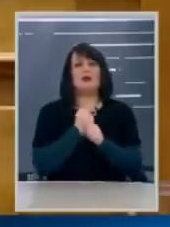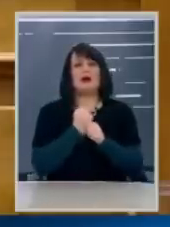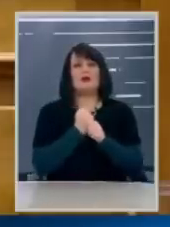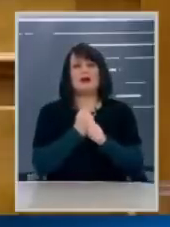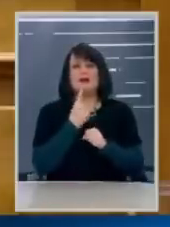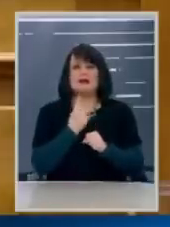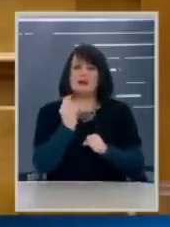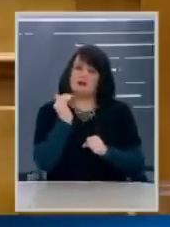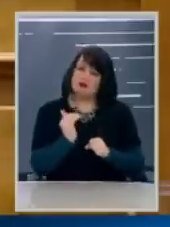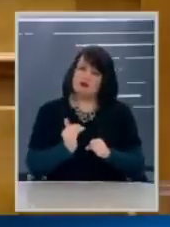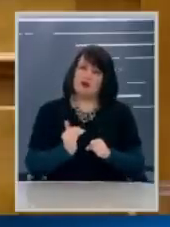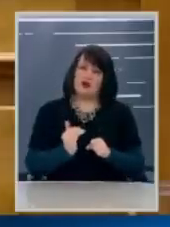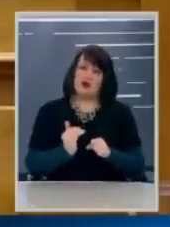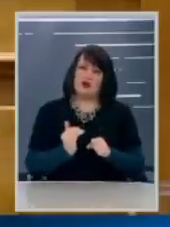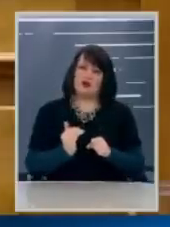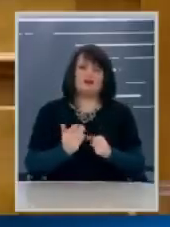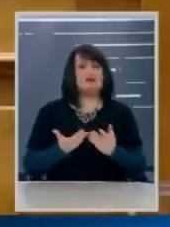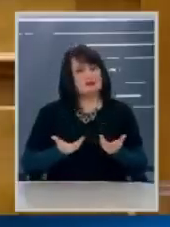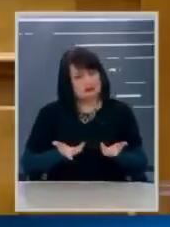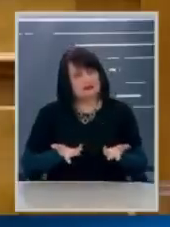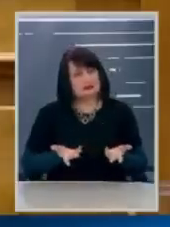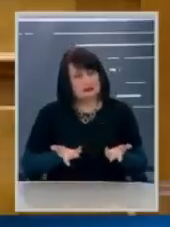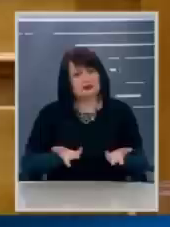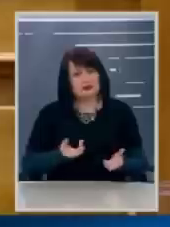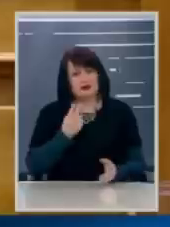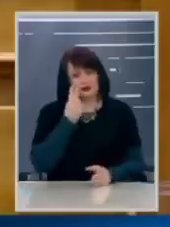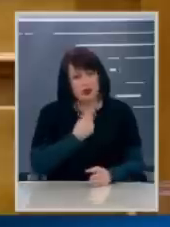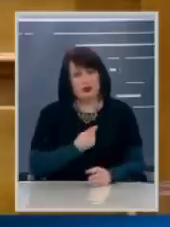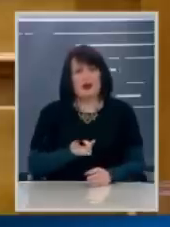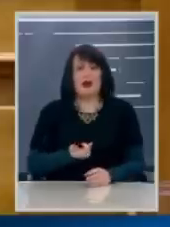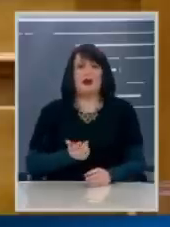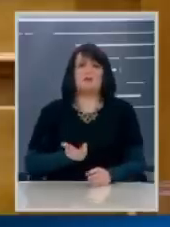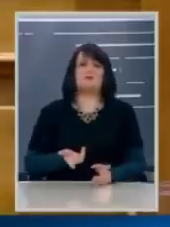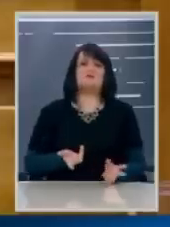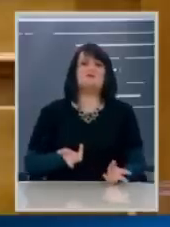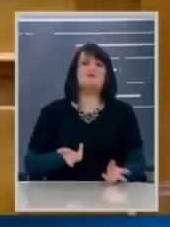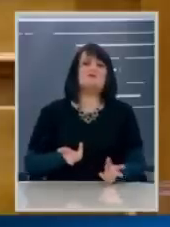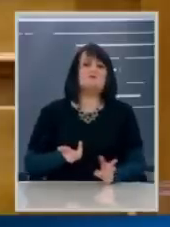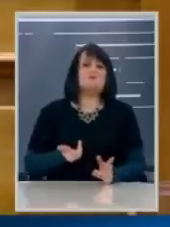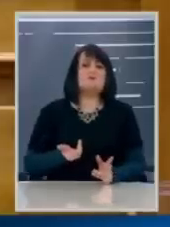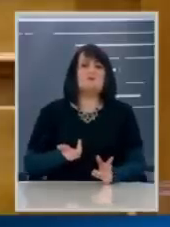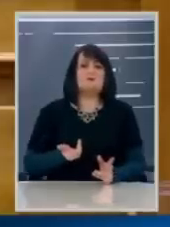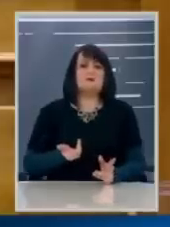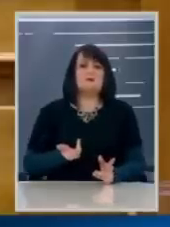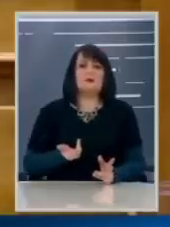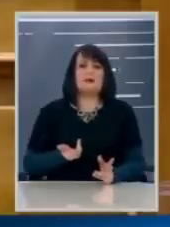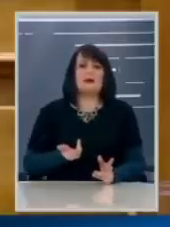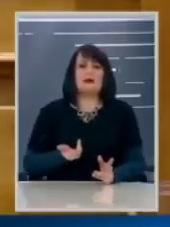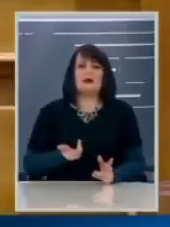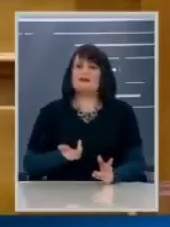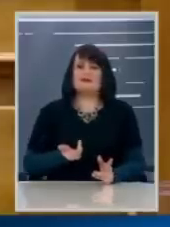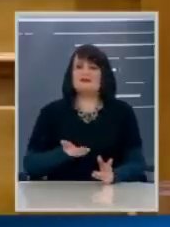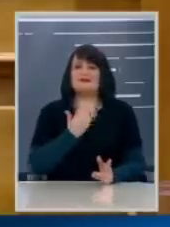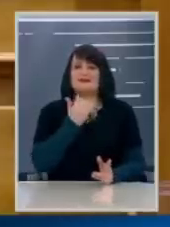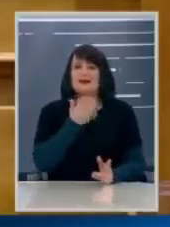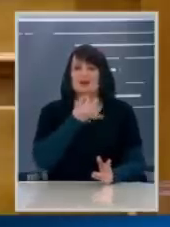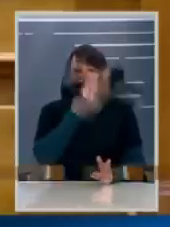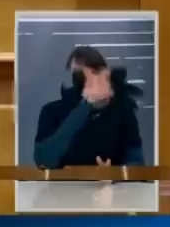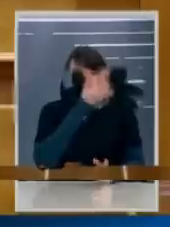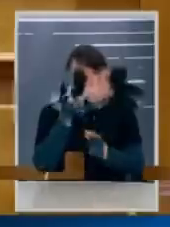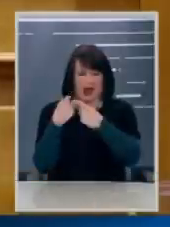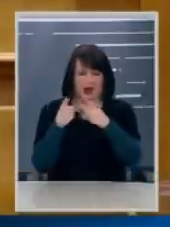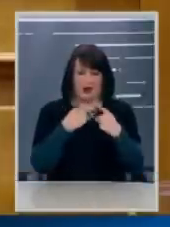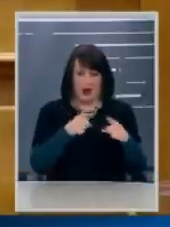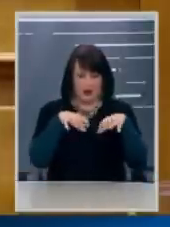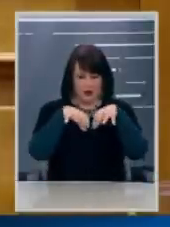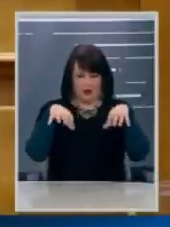λιγότερο. Εντάξει, βγαίνει ότι δίνει λιγότερο, αλλά δεν μπορεί να έχουμε δύο εφορίες